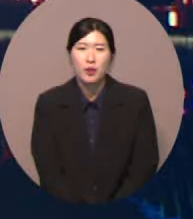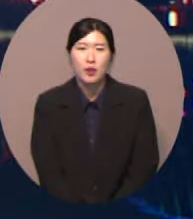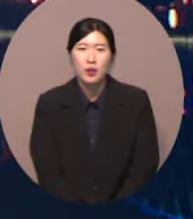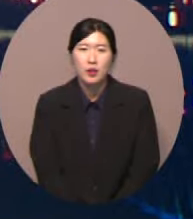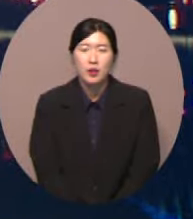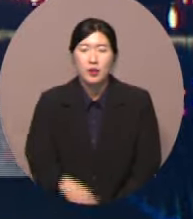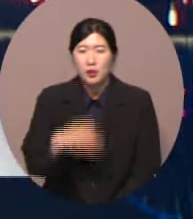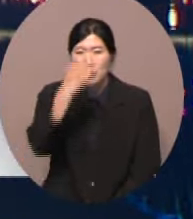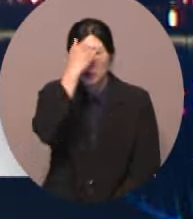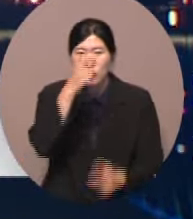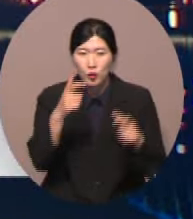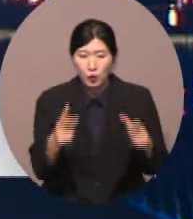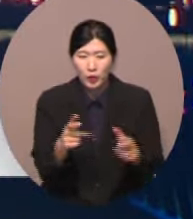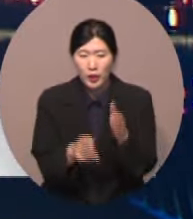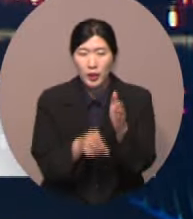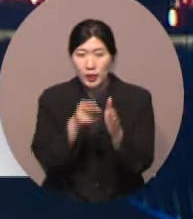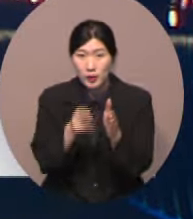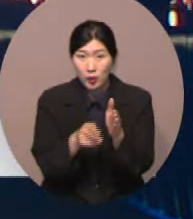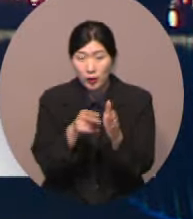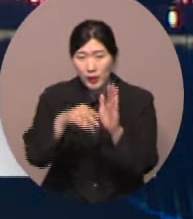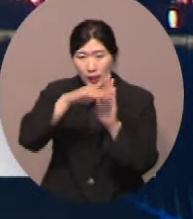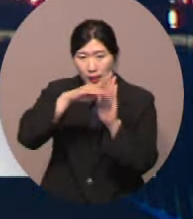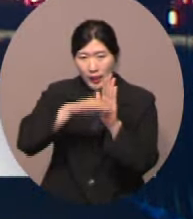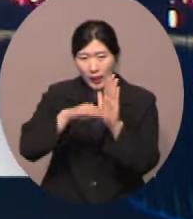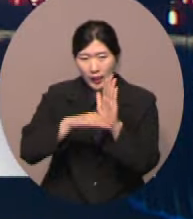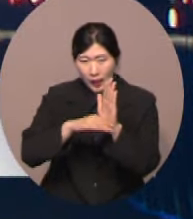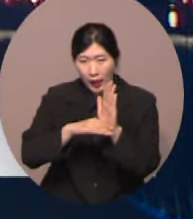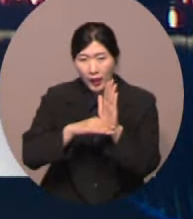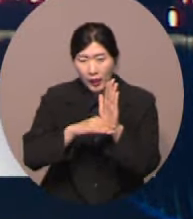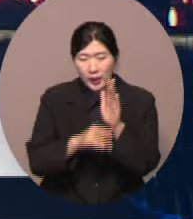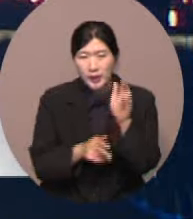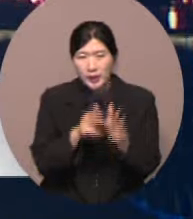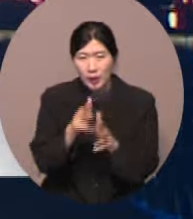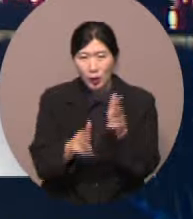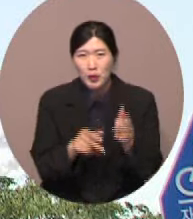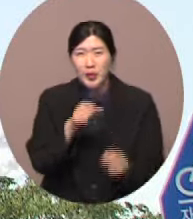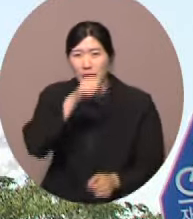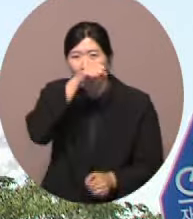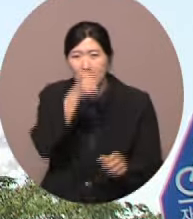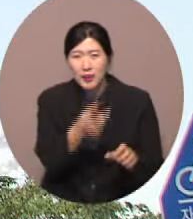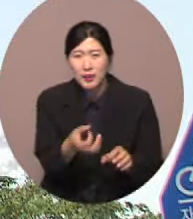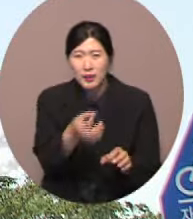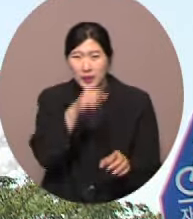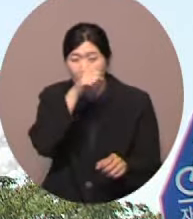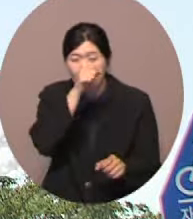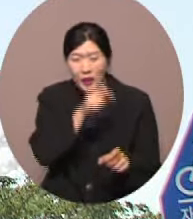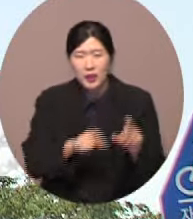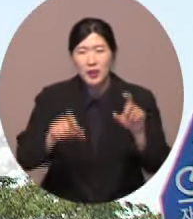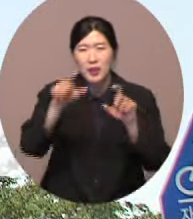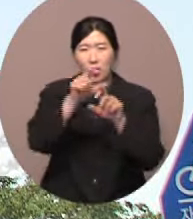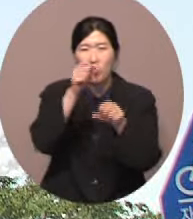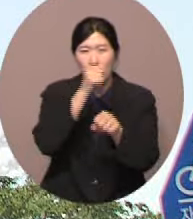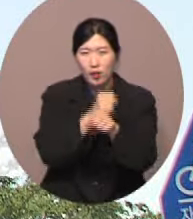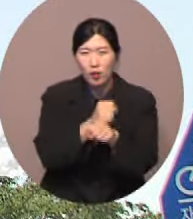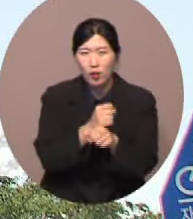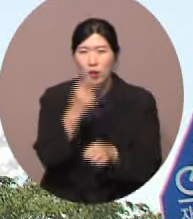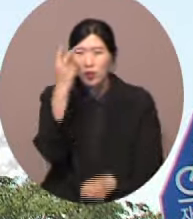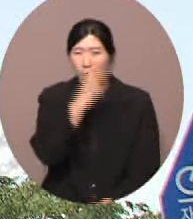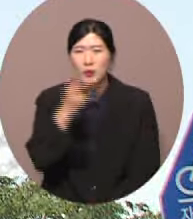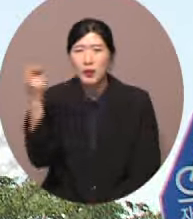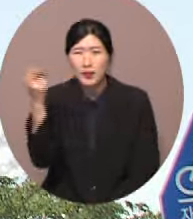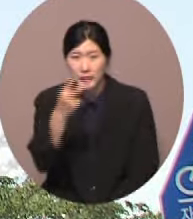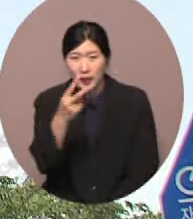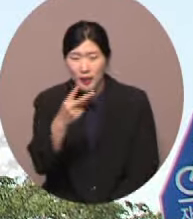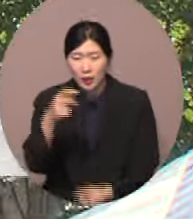충청권 광역철도 1단계 사업이 사업비 증가로 한국 개발 연구원 KDI 설계 적정성 재검토를 받고